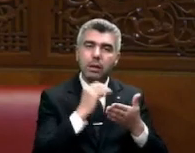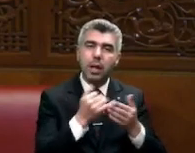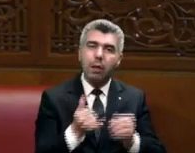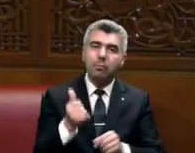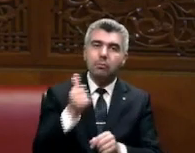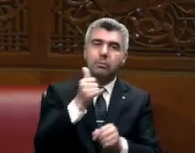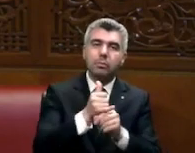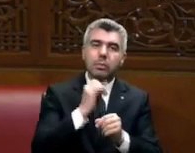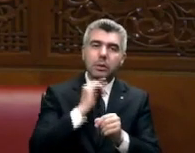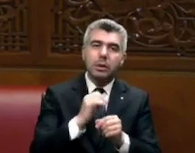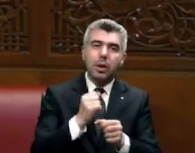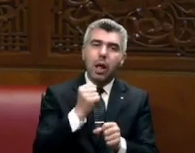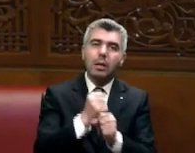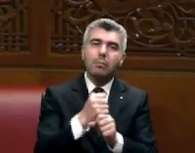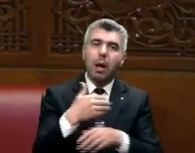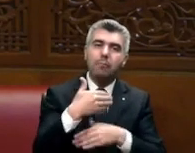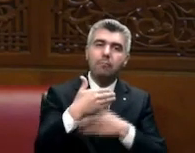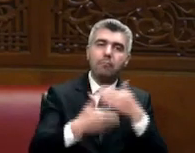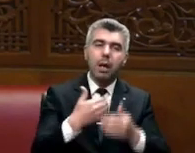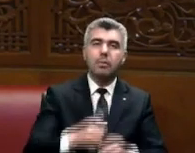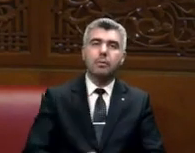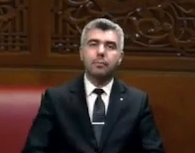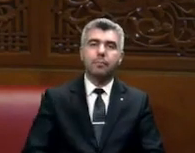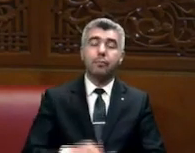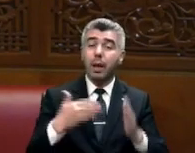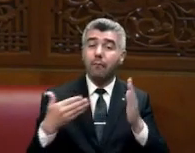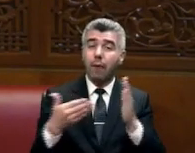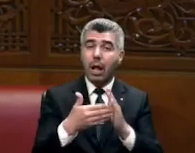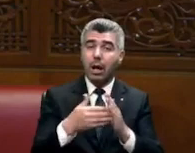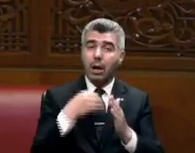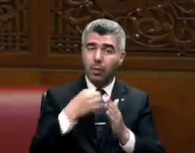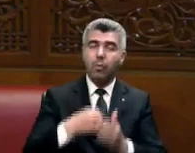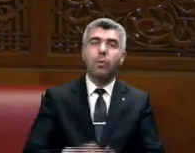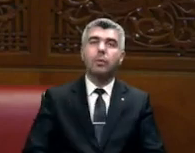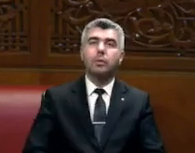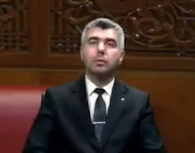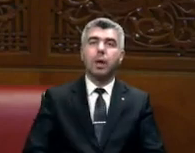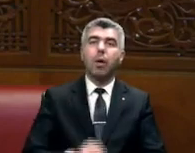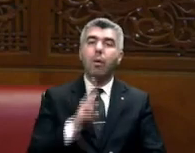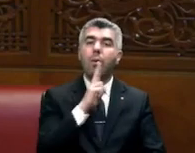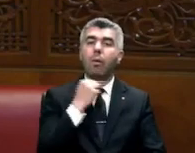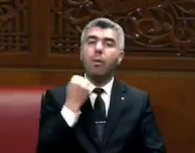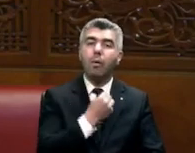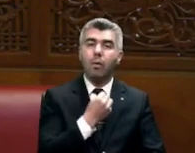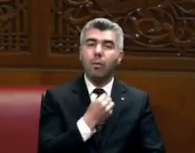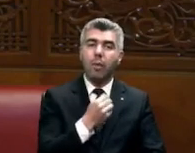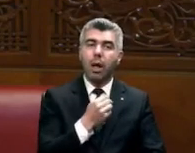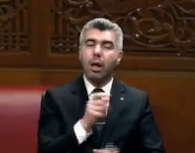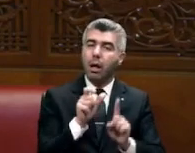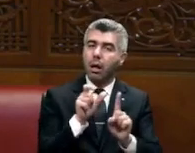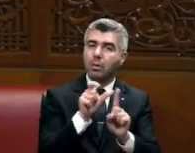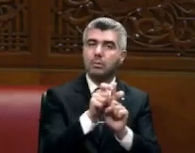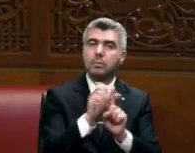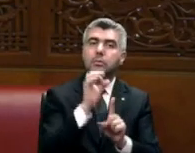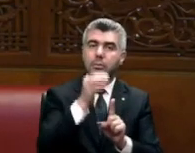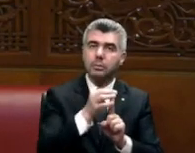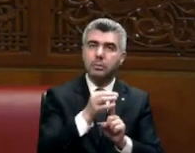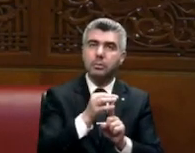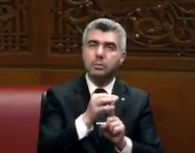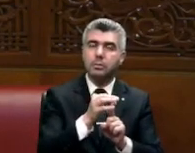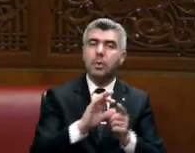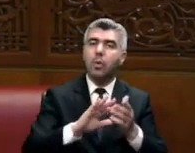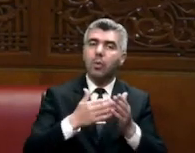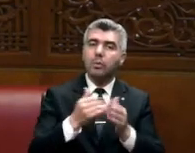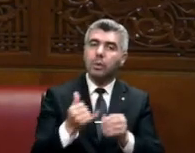المنصب المراد شغله. وفي الأخير، نأكد لكم على أن الحكومة تعطي عناية خاصة لهذه